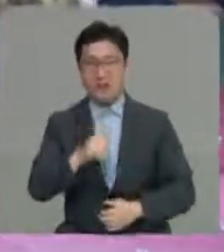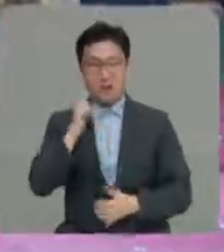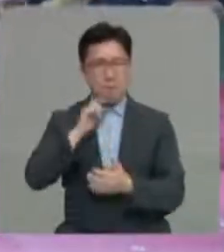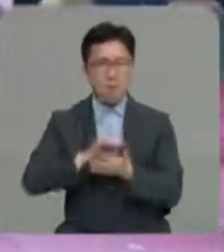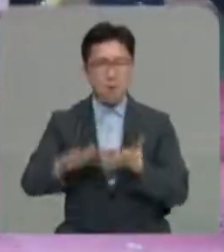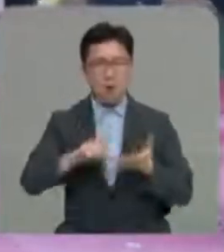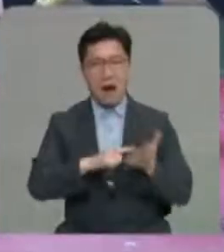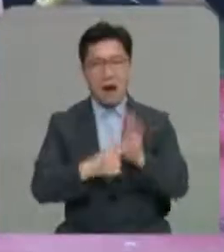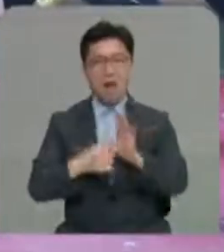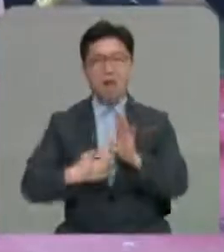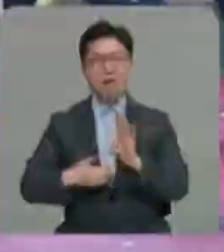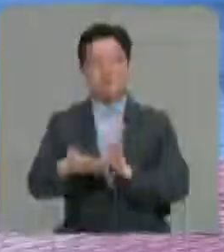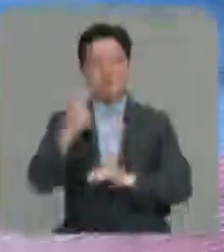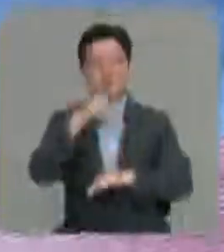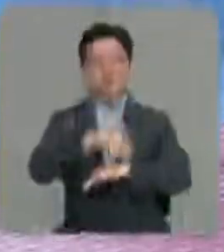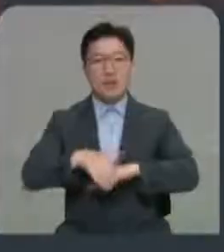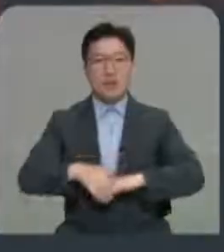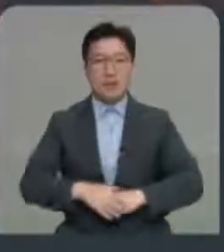예정입니다